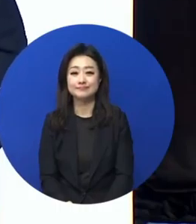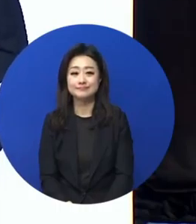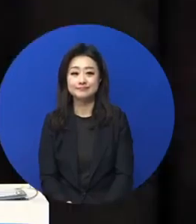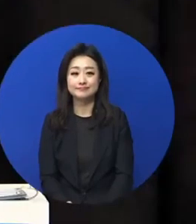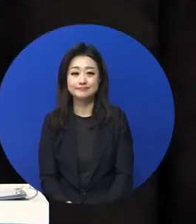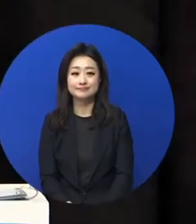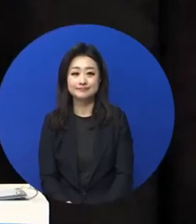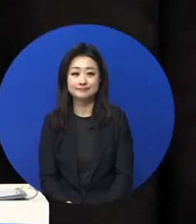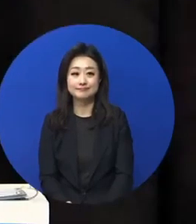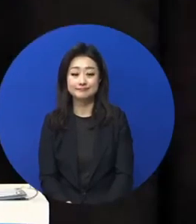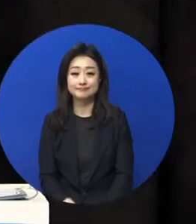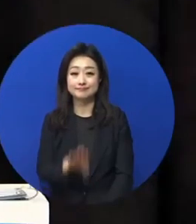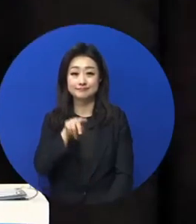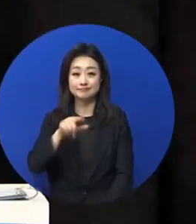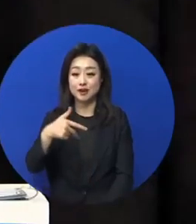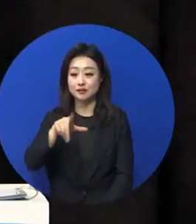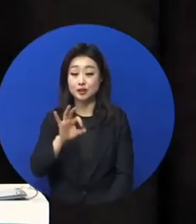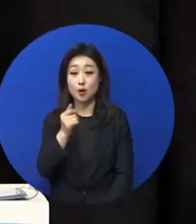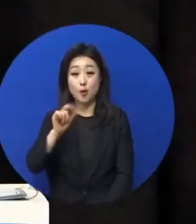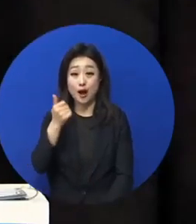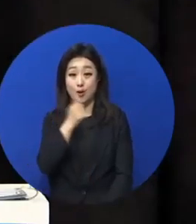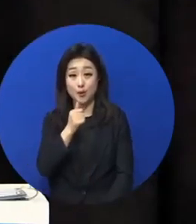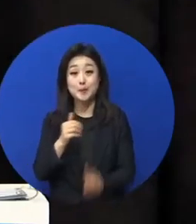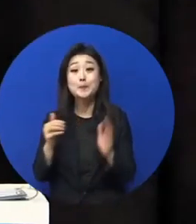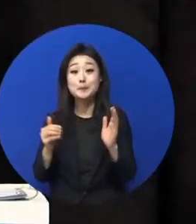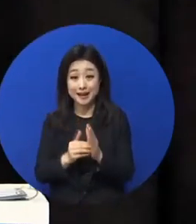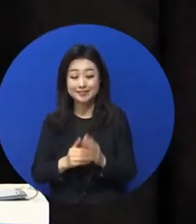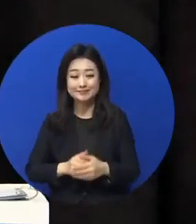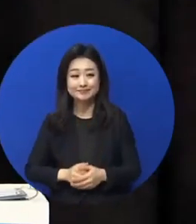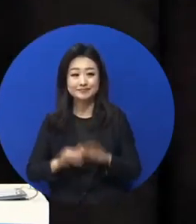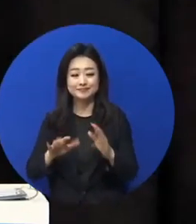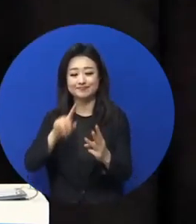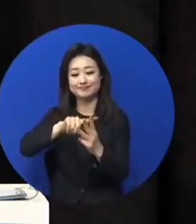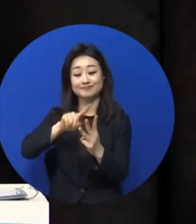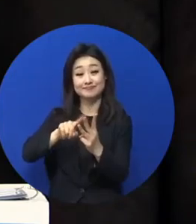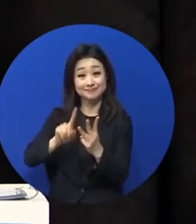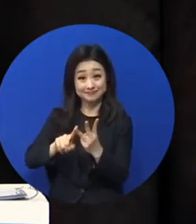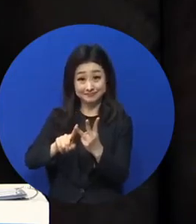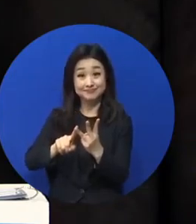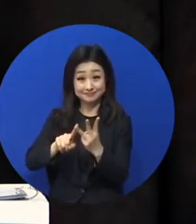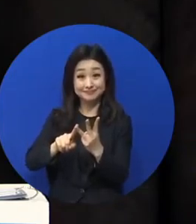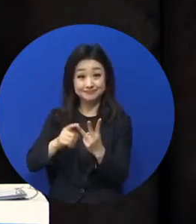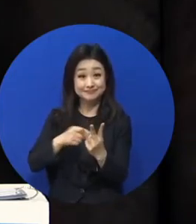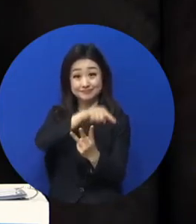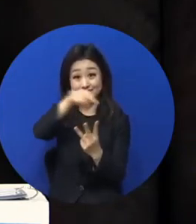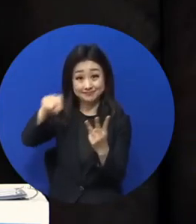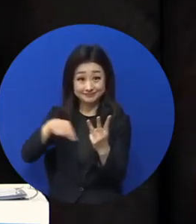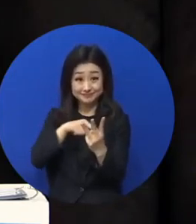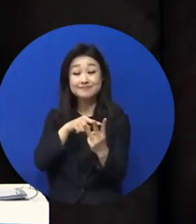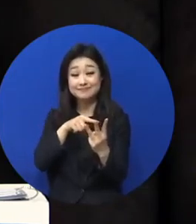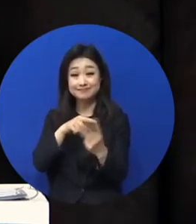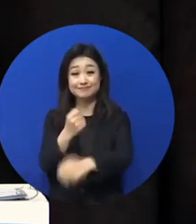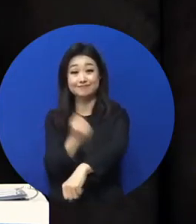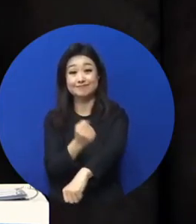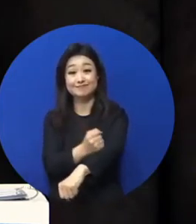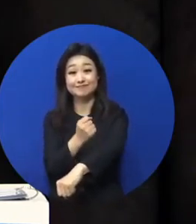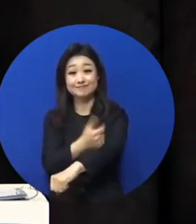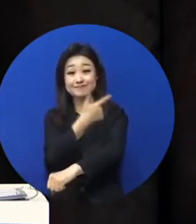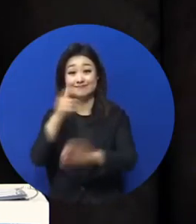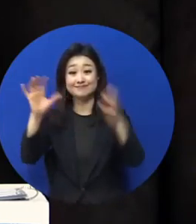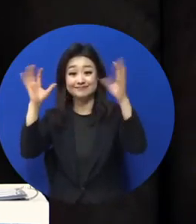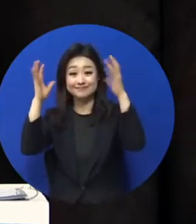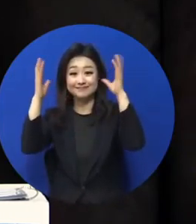네, 변성환 후보의 소개 시간이었는데요. 오늘 세 분, 박인영 후보, 김영춘 후보, 변성환 후보였습니다. 여러분 수고했다는 박수,